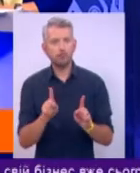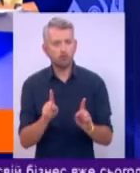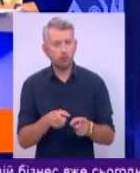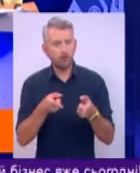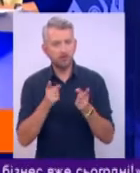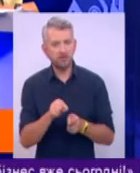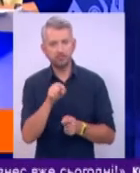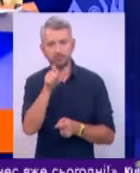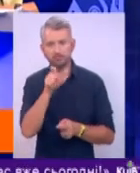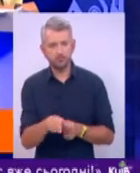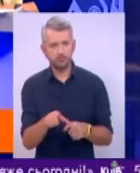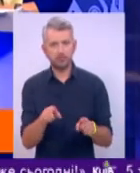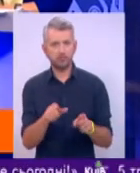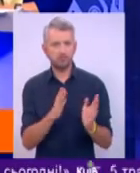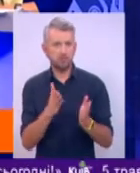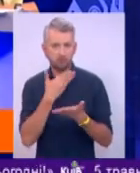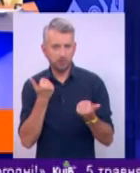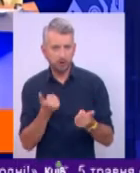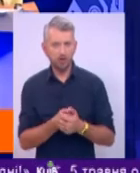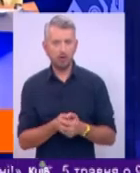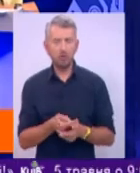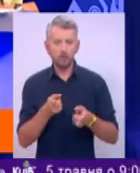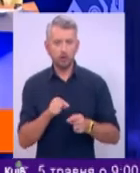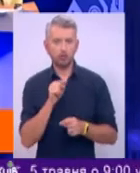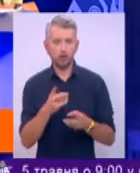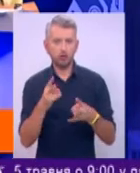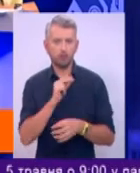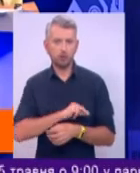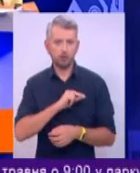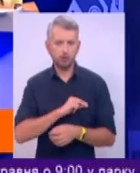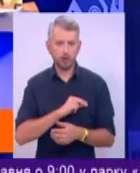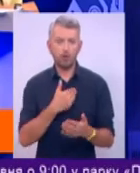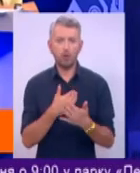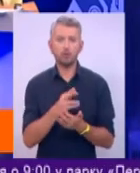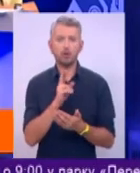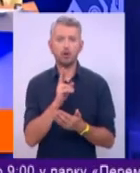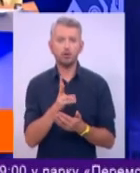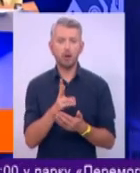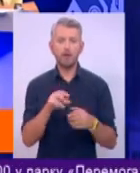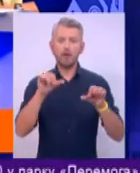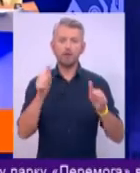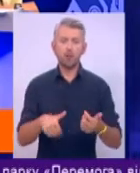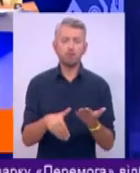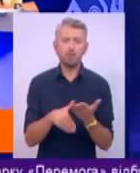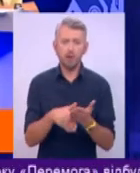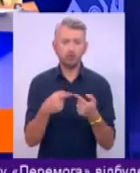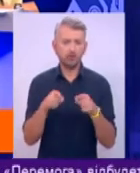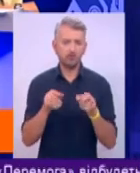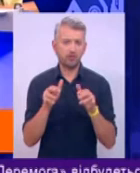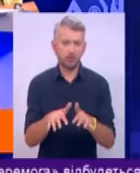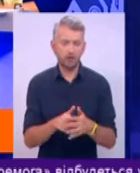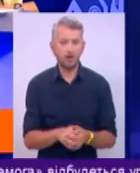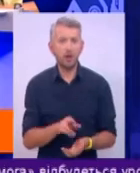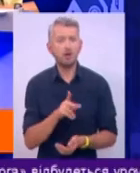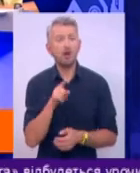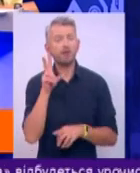нею не зовсім в порядку. І дійсно з нею треба працювати, а от як форми і методи – це вже інша справа. Як